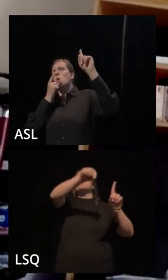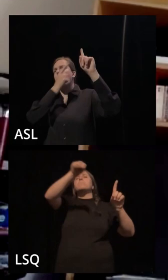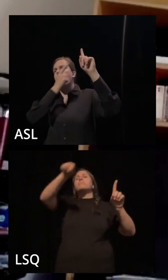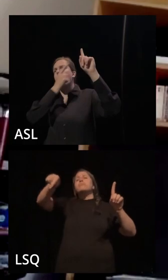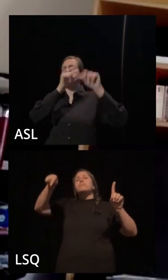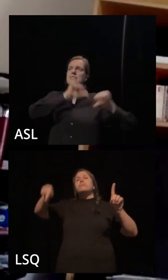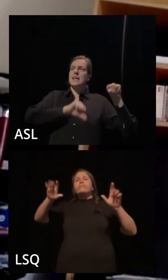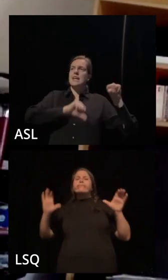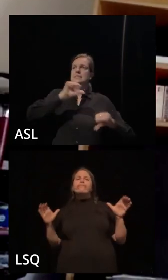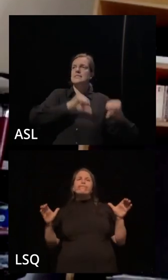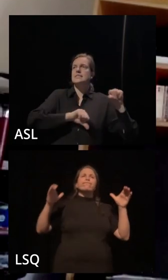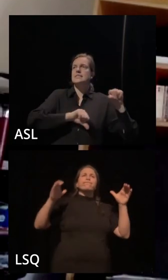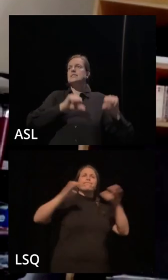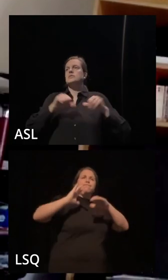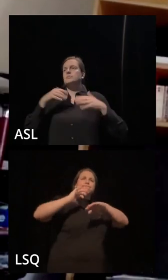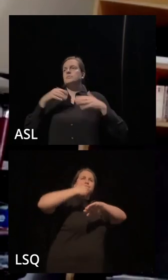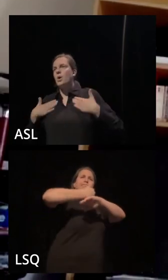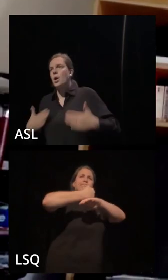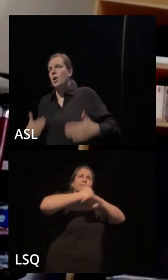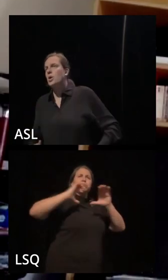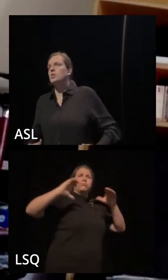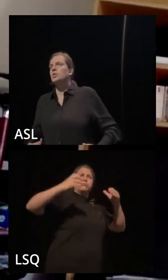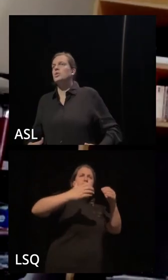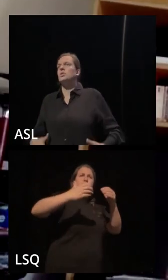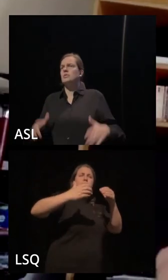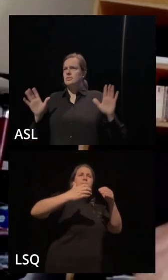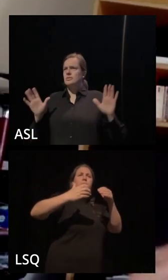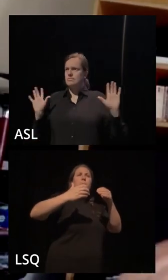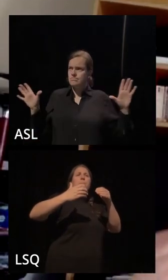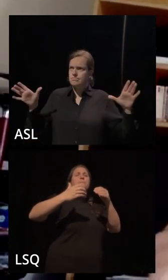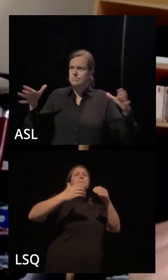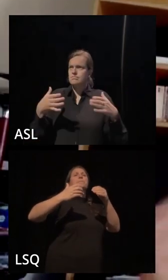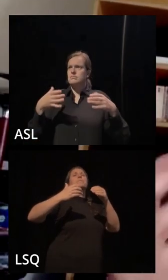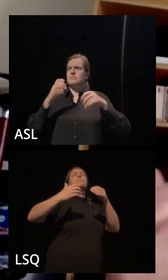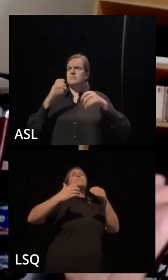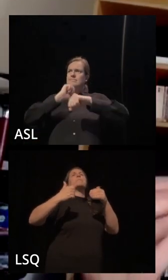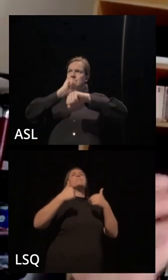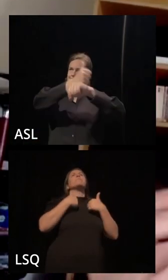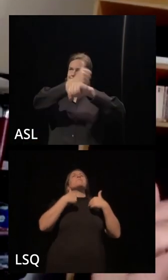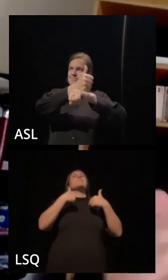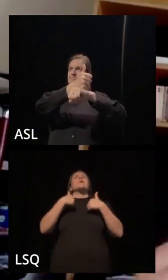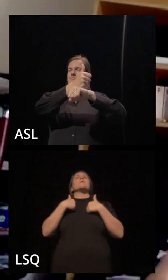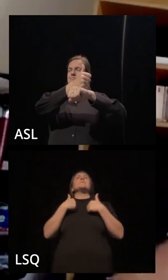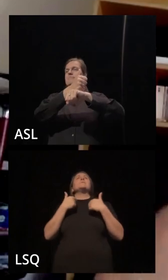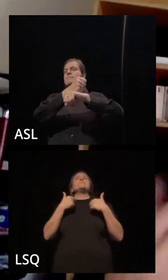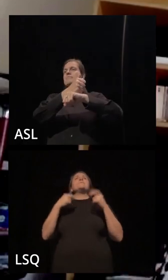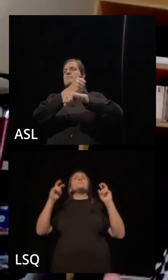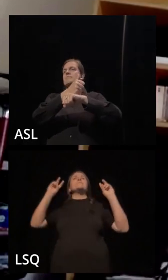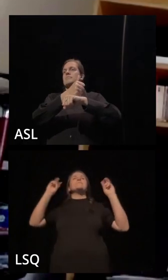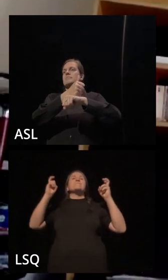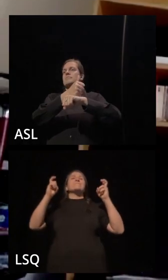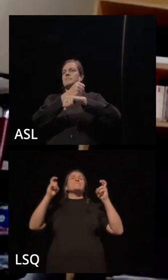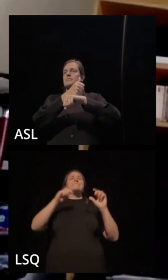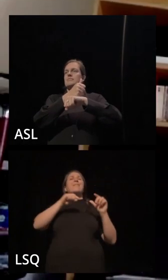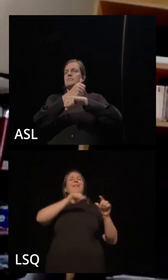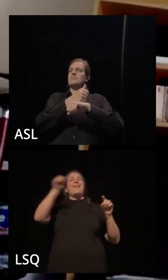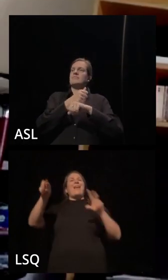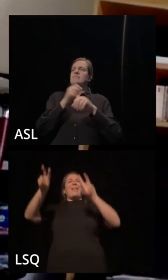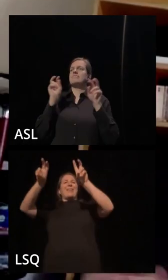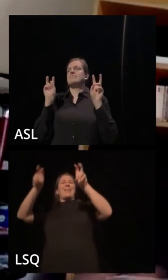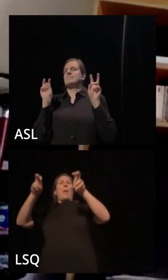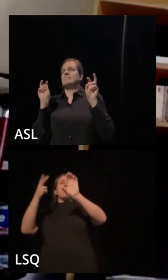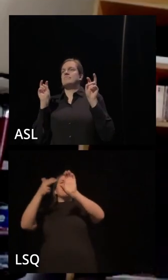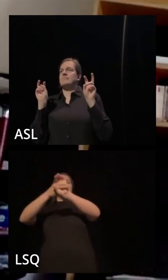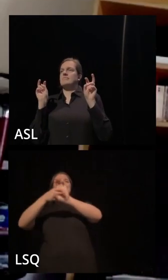une structure d'éducation à l'environnement, vous voyez. Donc on n'est pas dans ce qu'on pourrait appeler la participation